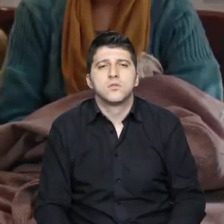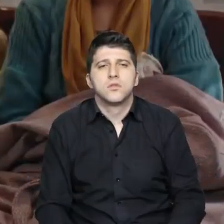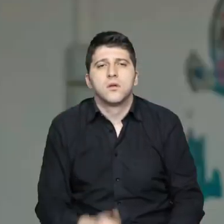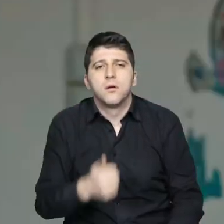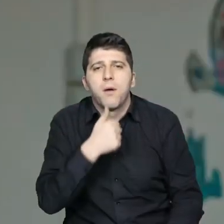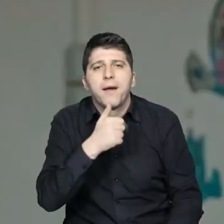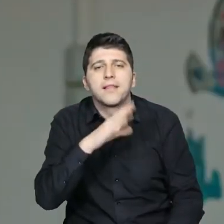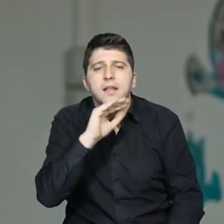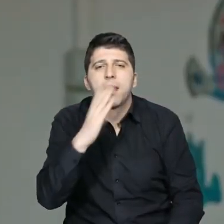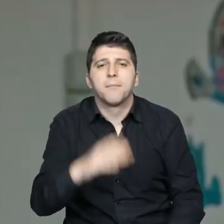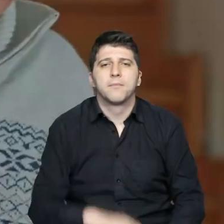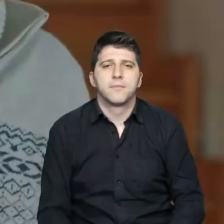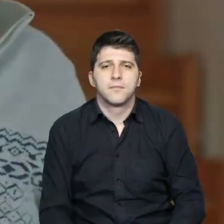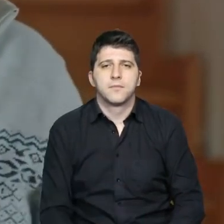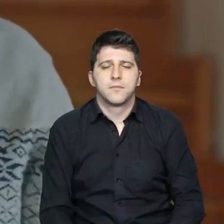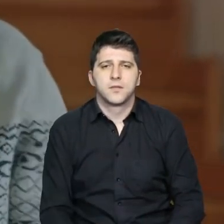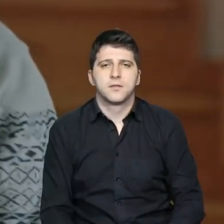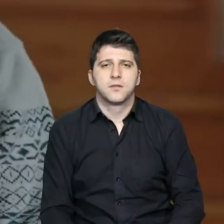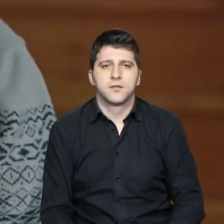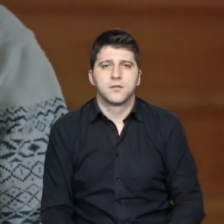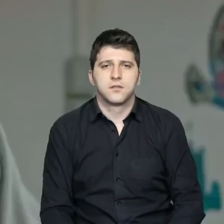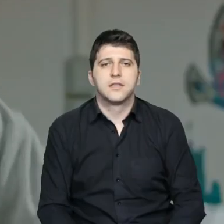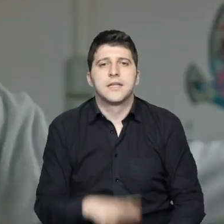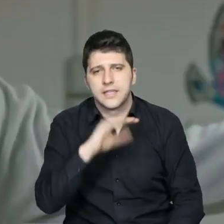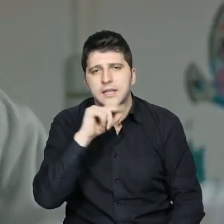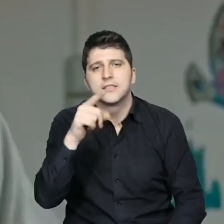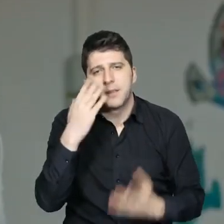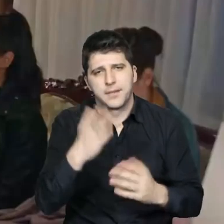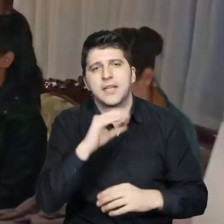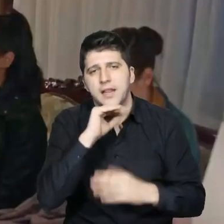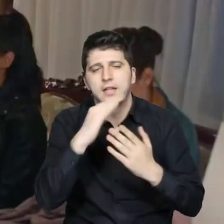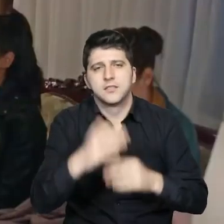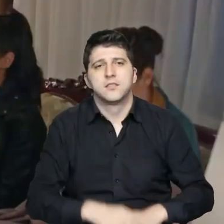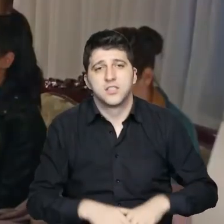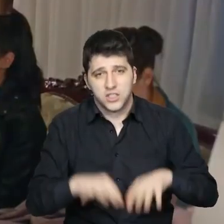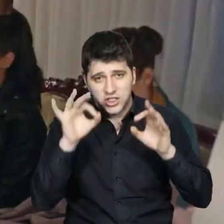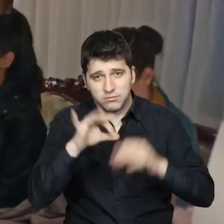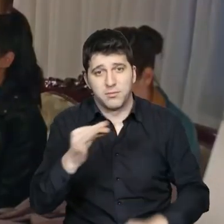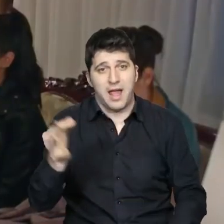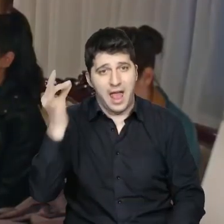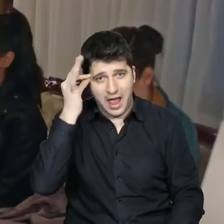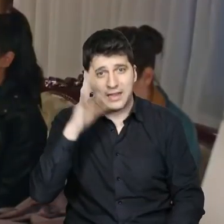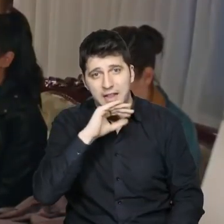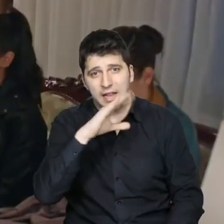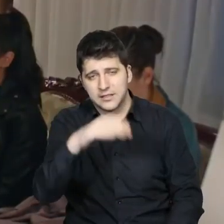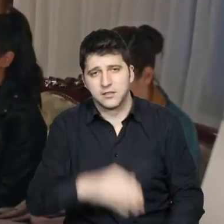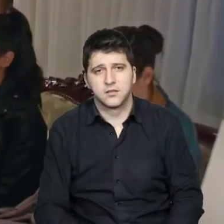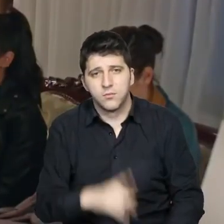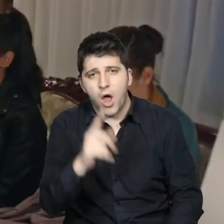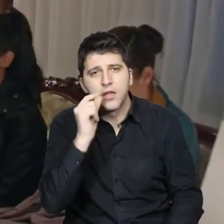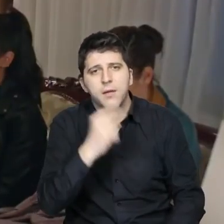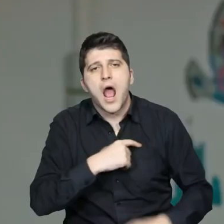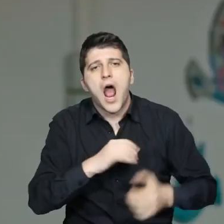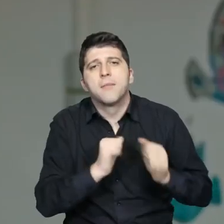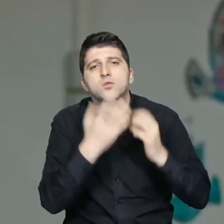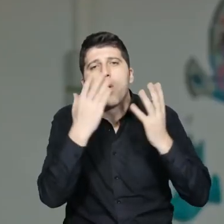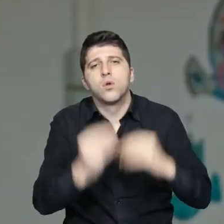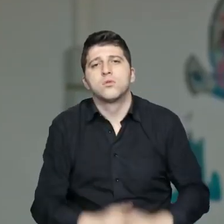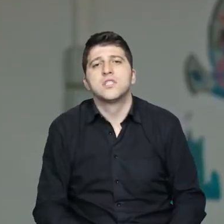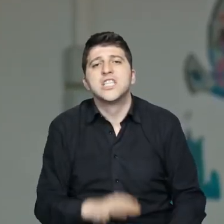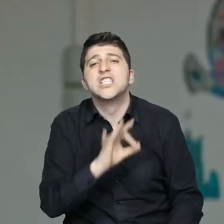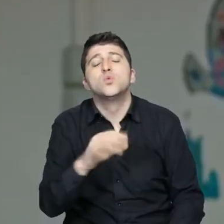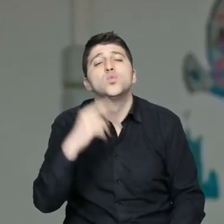dedem. Salondalar. Dedeniz tabii ya, dedeniz. Şimdi mi aklınıza geldi dedeniz? Bu adam kalp krizi geçirdi ya. Hiç